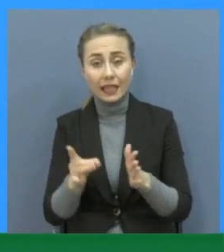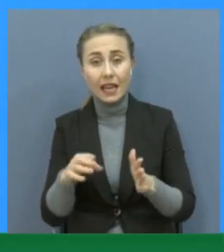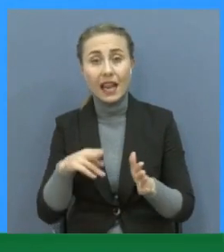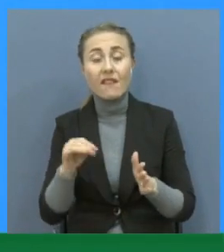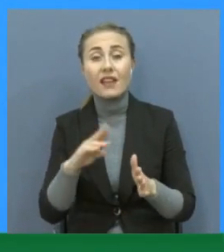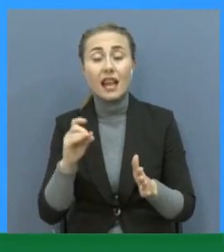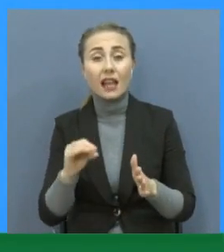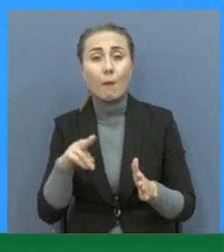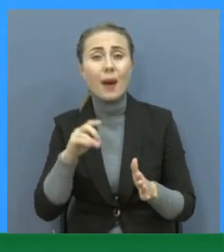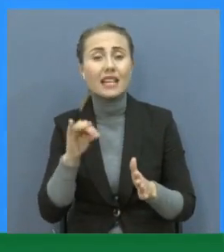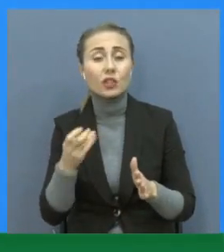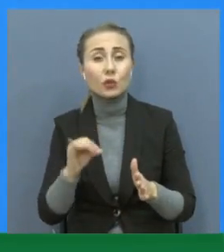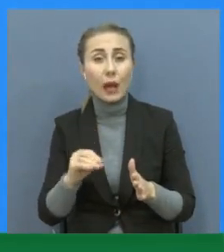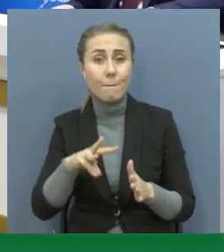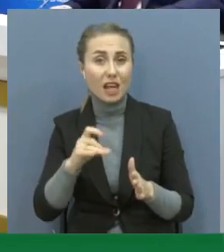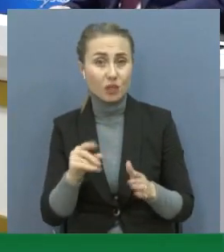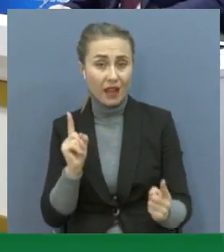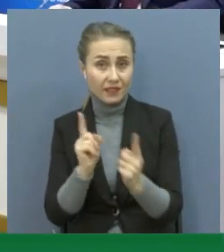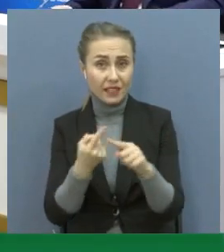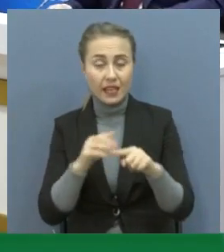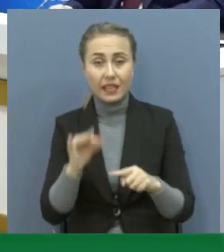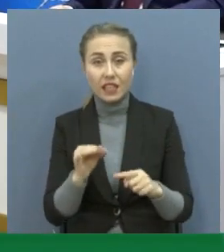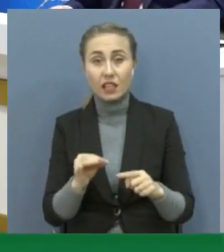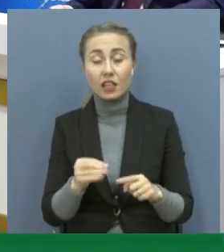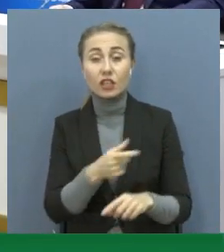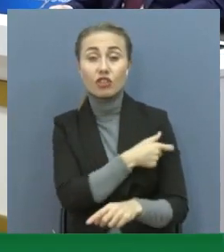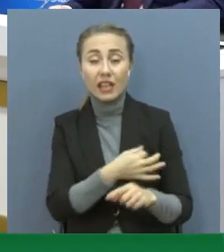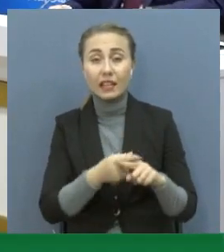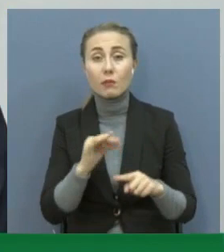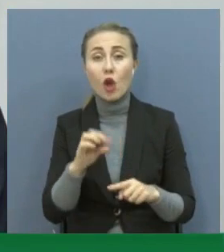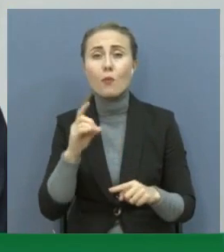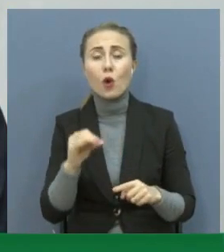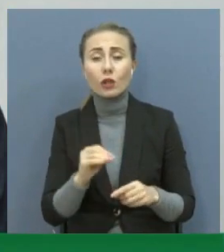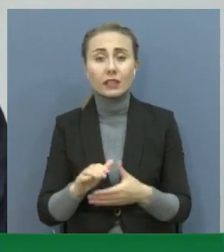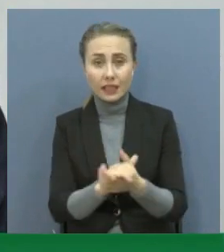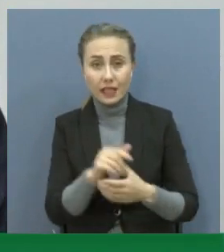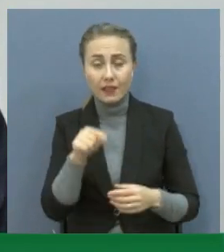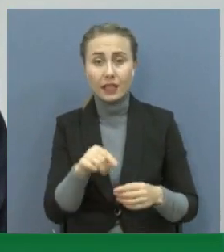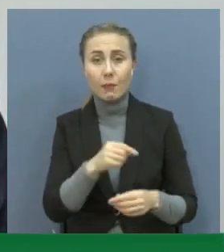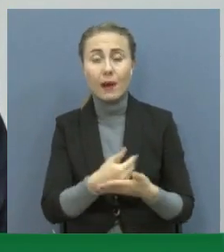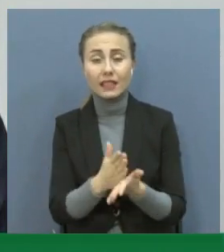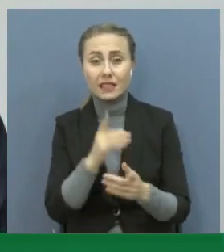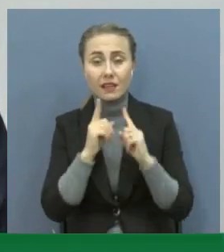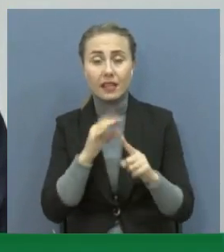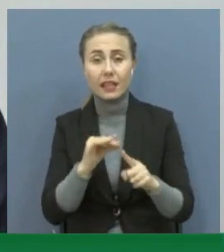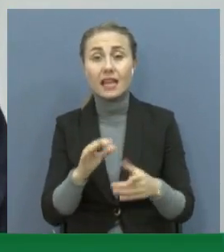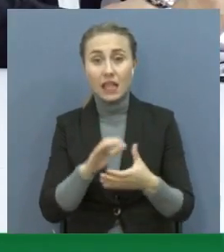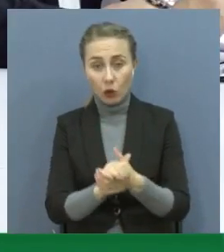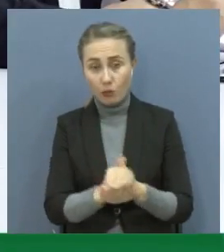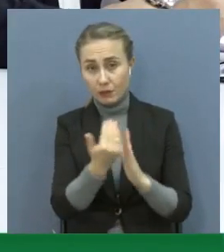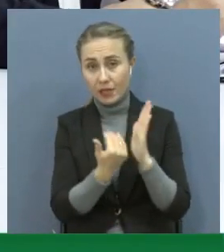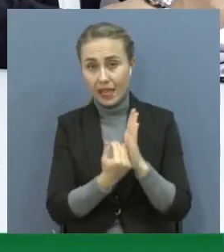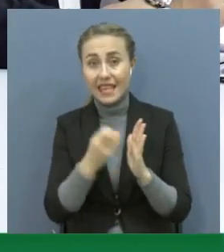«Нуротан» Ермек Маржакпаев встретился с членами бюро политсовета и ознакомился с работой в этом направлении. К слову, программа